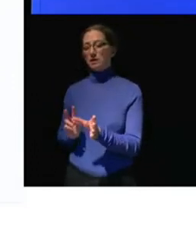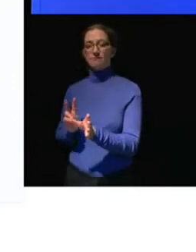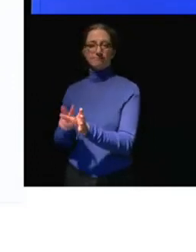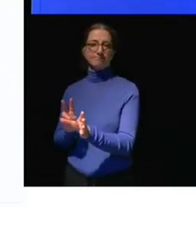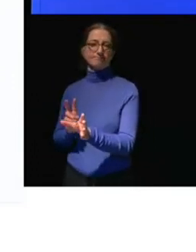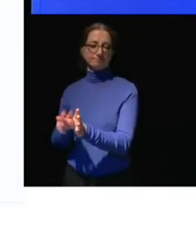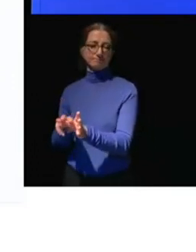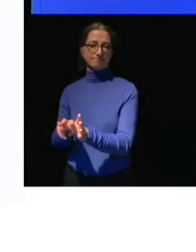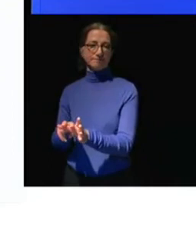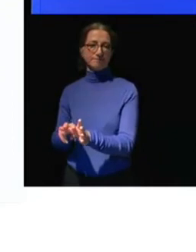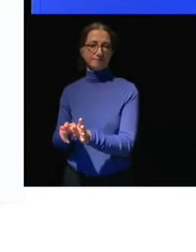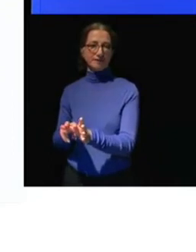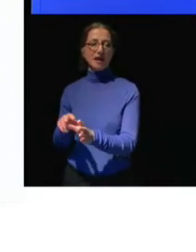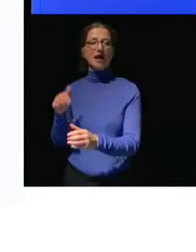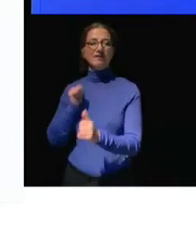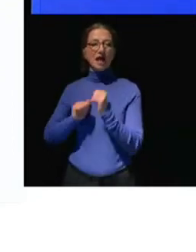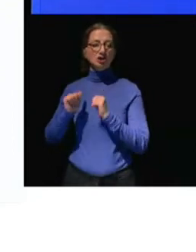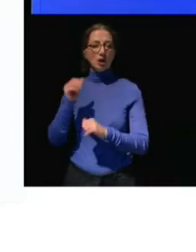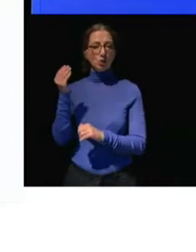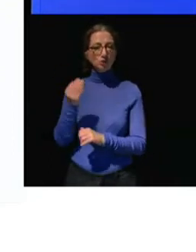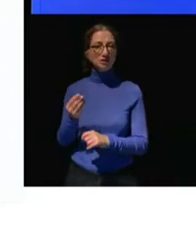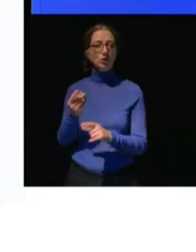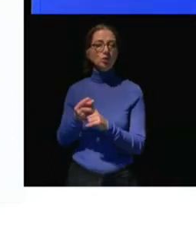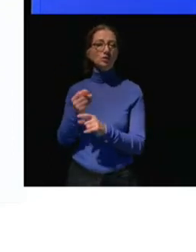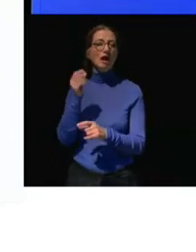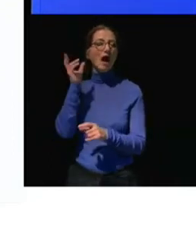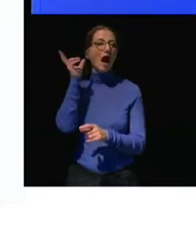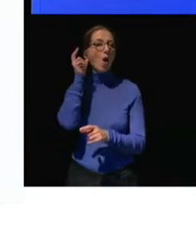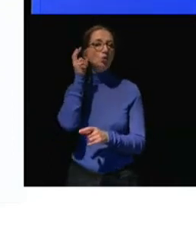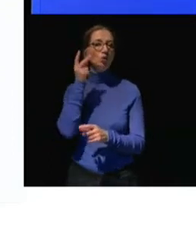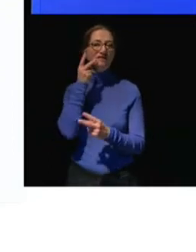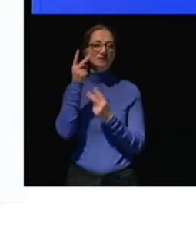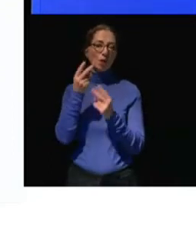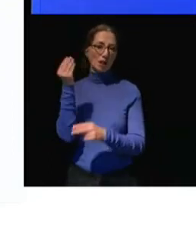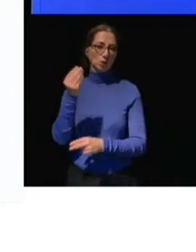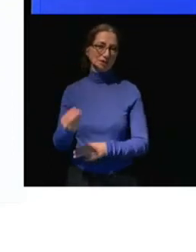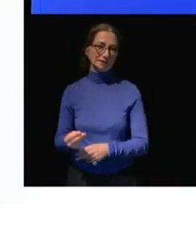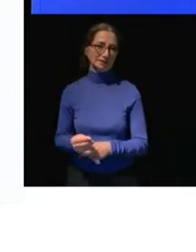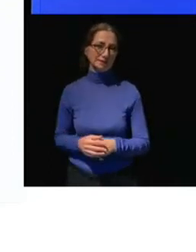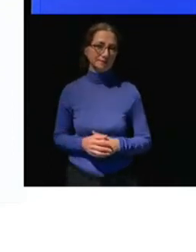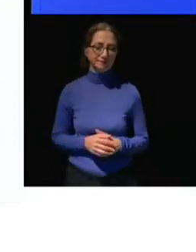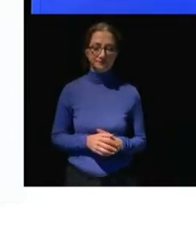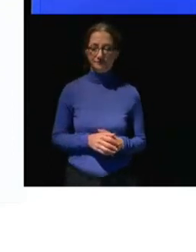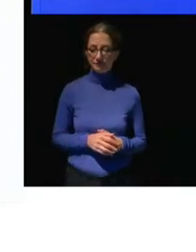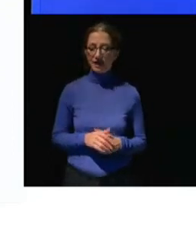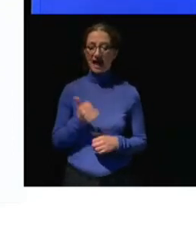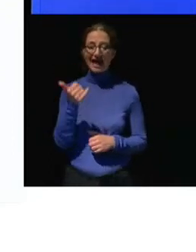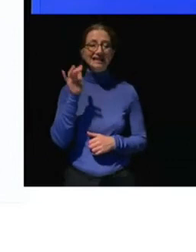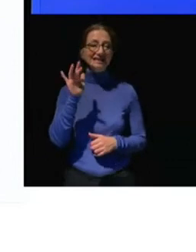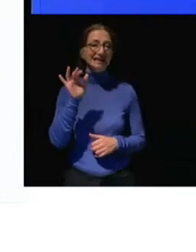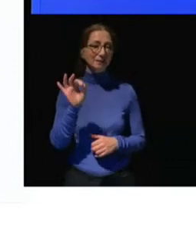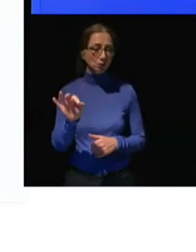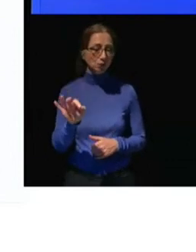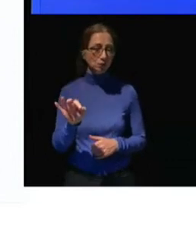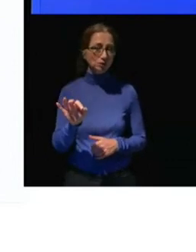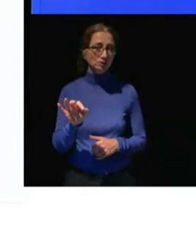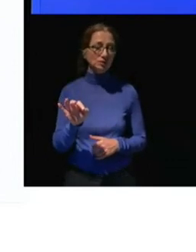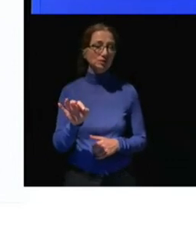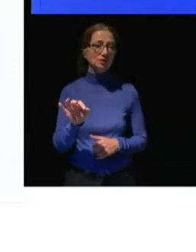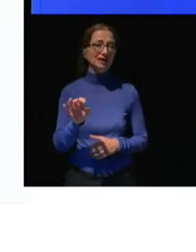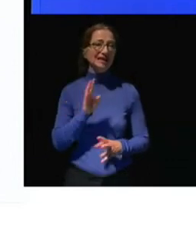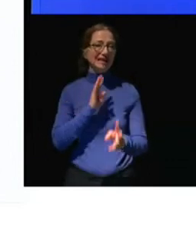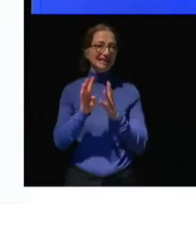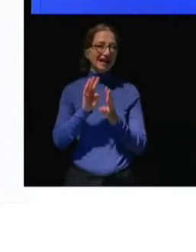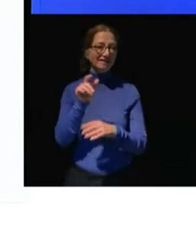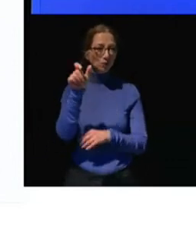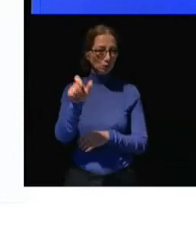auf die Bereiche darstellende Künste und audiovisuelle Künste. Ein Kritikpunkt laut der Interviewpartnerin von